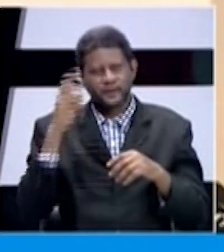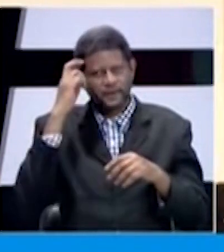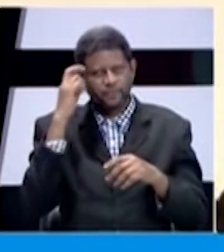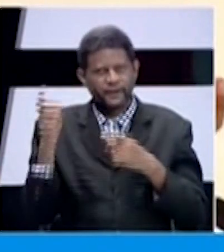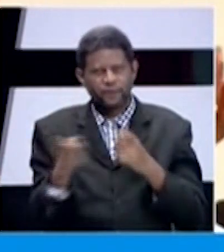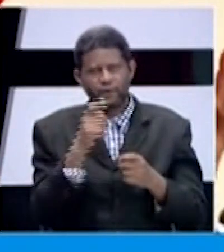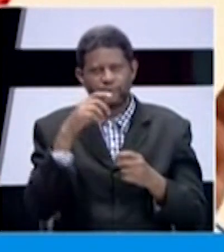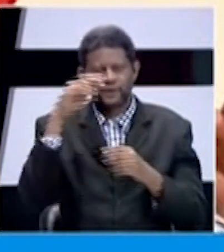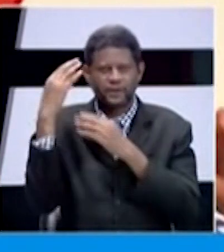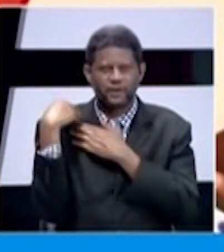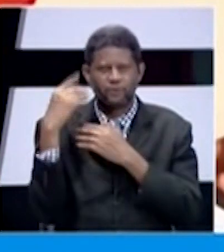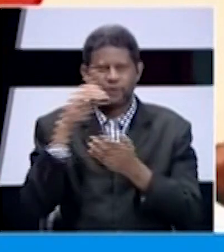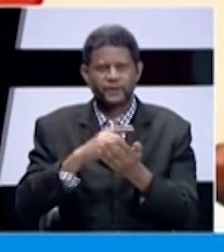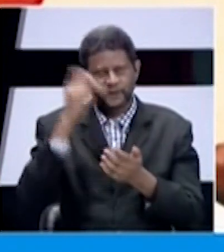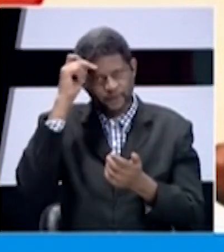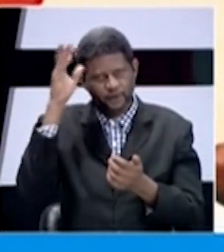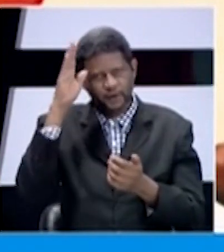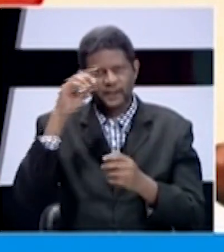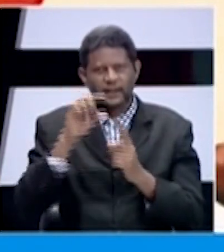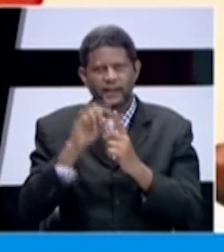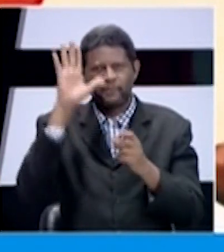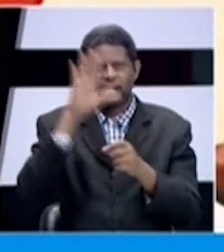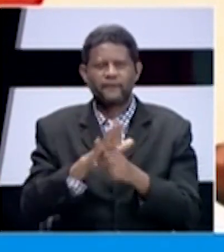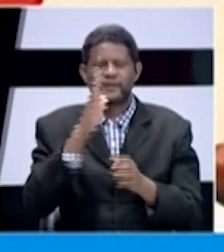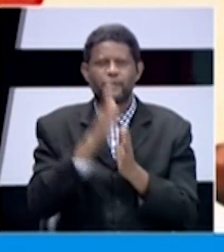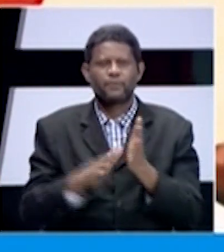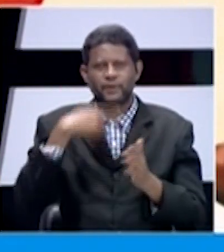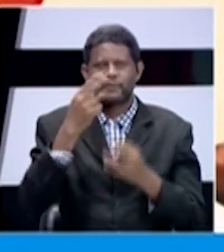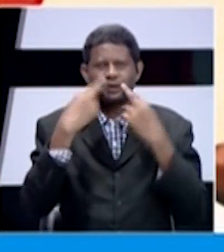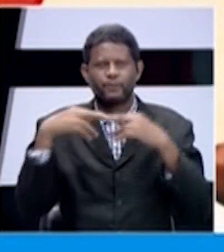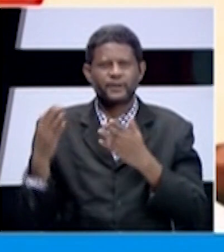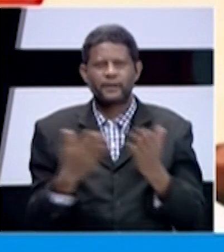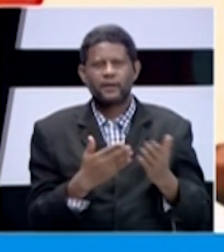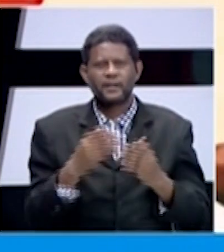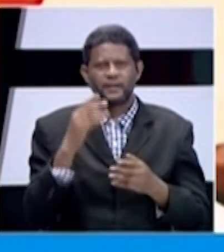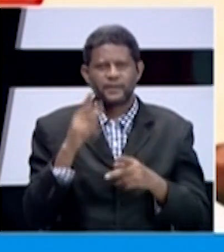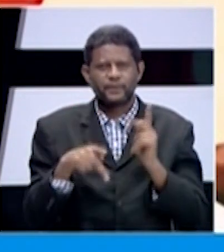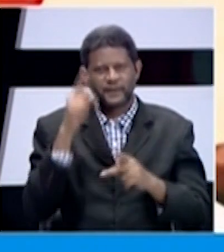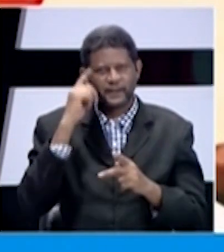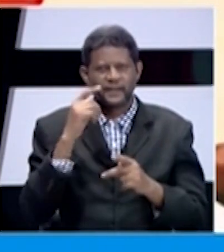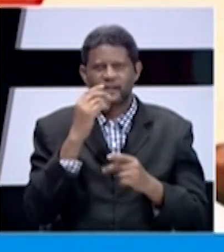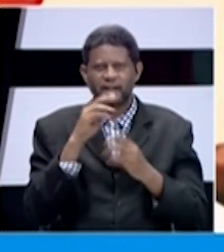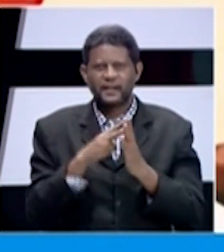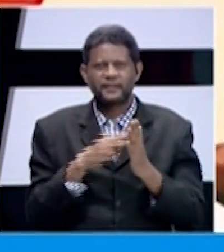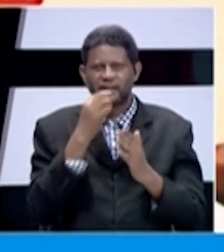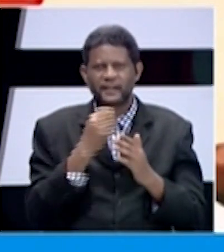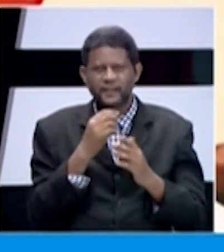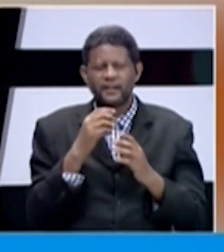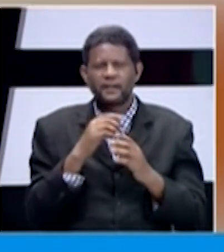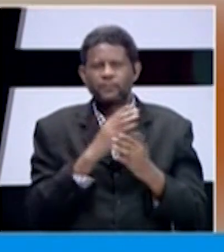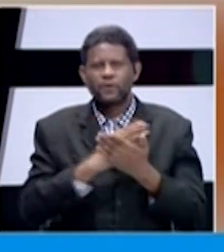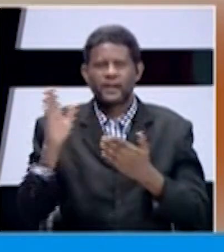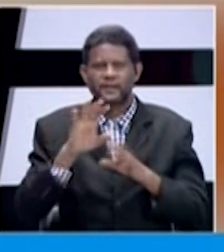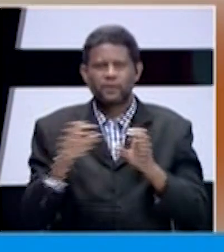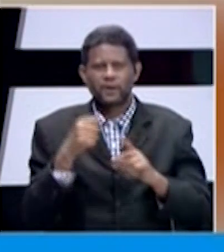دكتور دبرتسين غبره ميكيل قال محلافات صمم كبل صبصبون حزب تگراي سرعات درگن موگاد اب زكايدو اتقاو قالسين اب